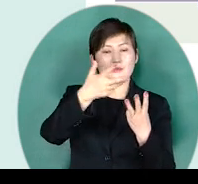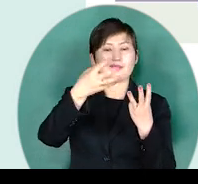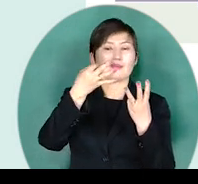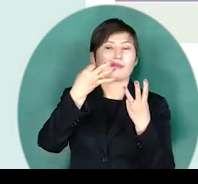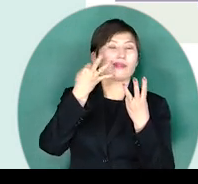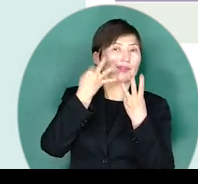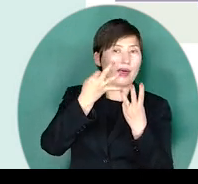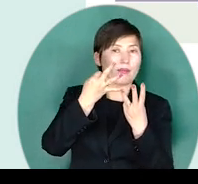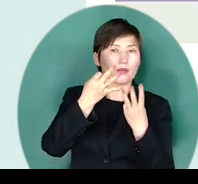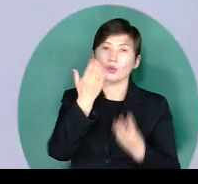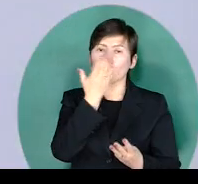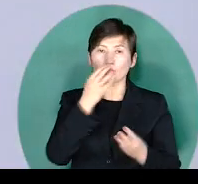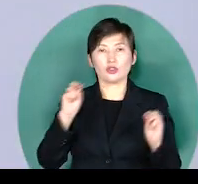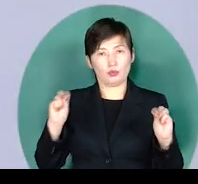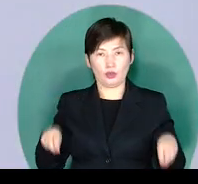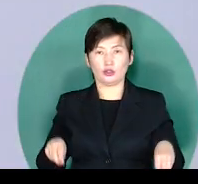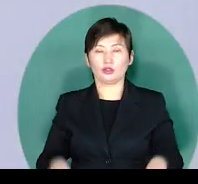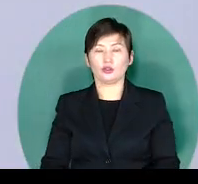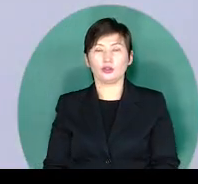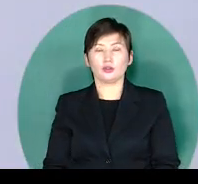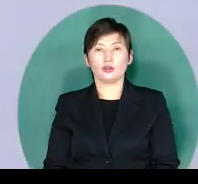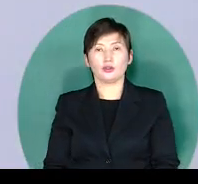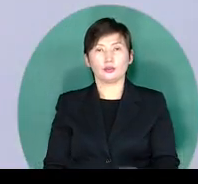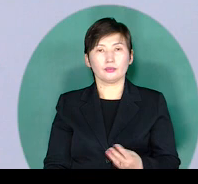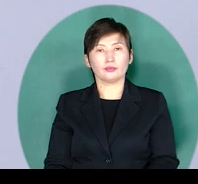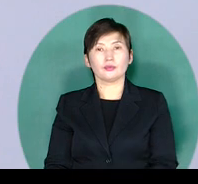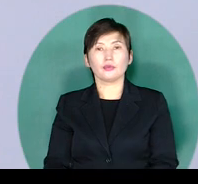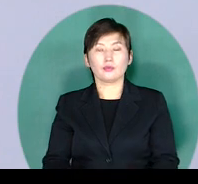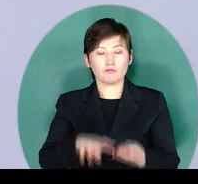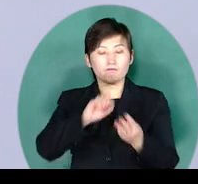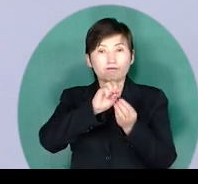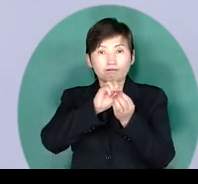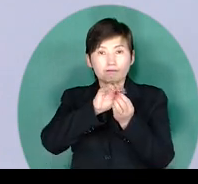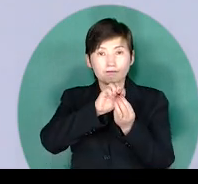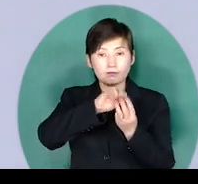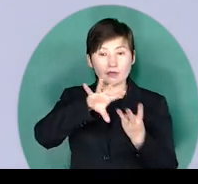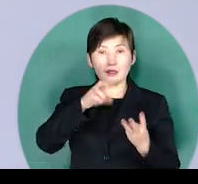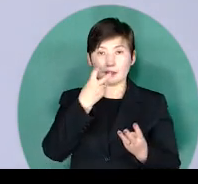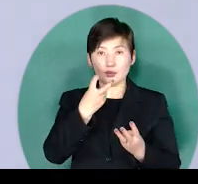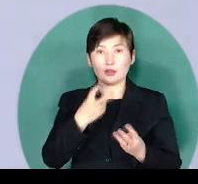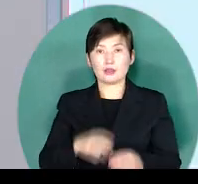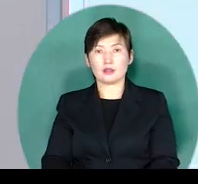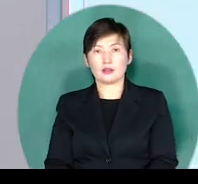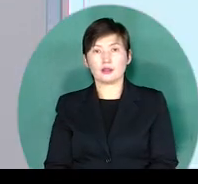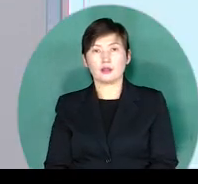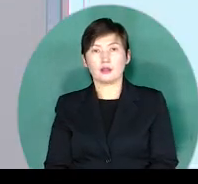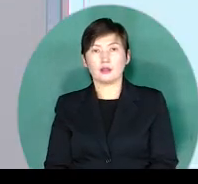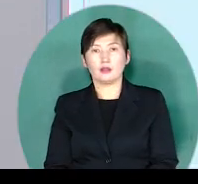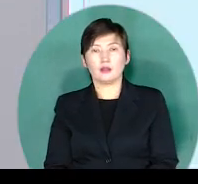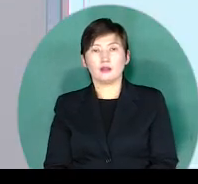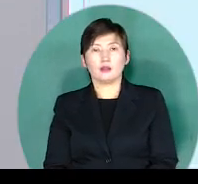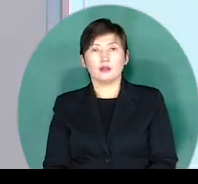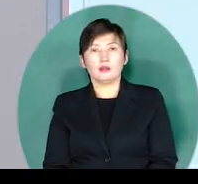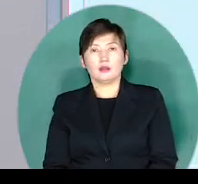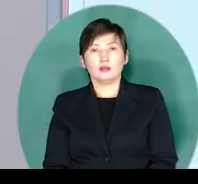438 гэж унших нэ. За, ингээд бүгдээрээ 438 гэдэг тоог хэрхэн яаж бүтгэе бүгдээрээ харьлаа шүү дээ. За, багшин самбар